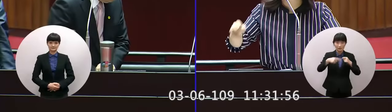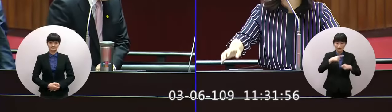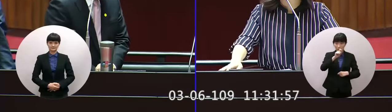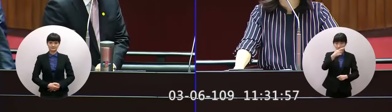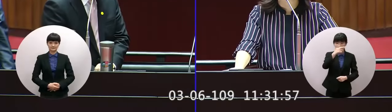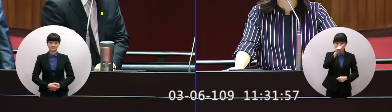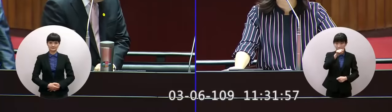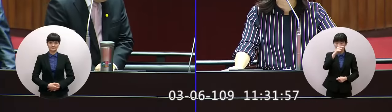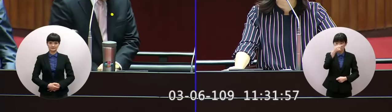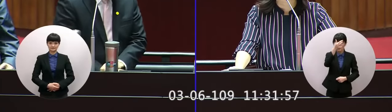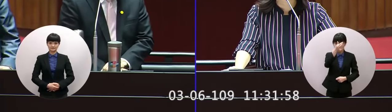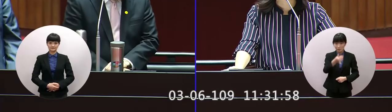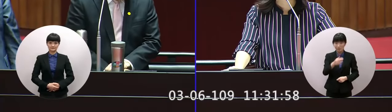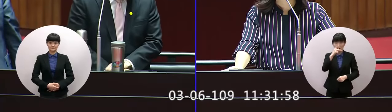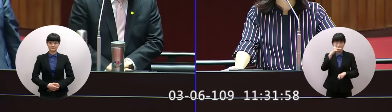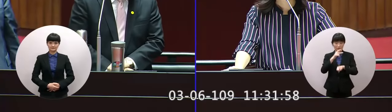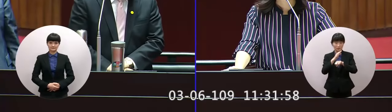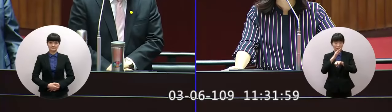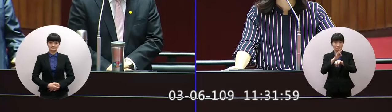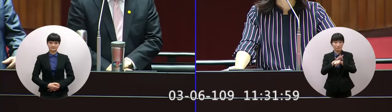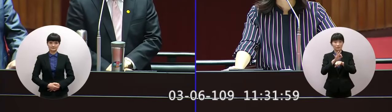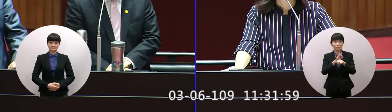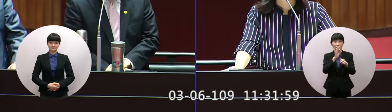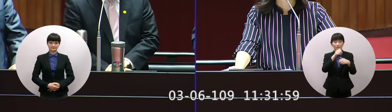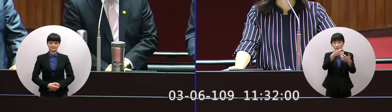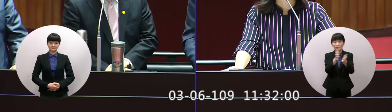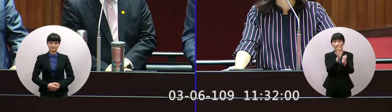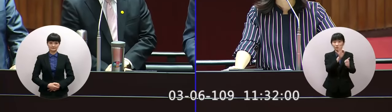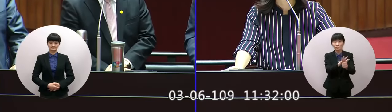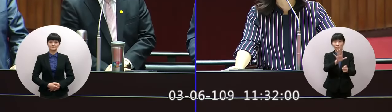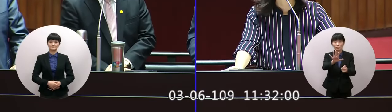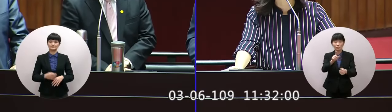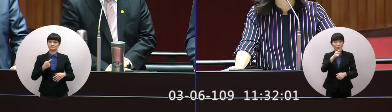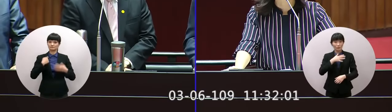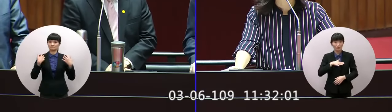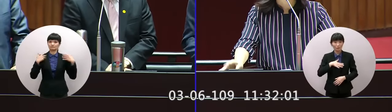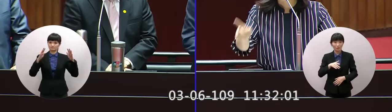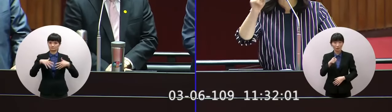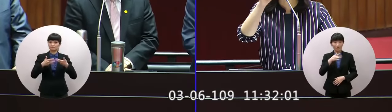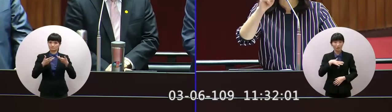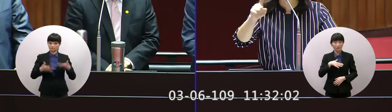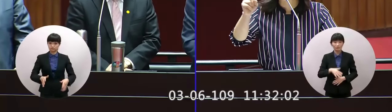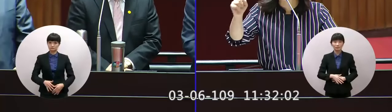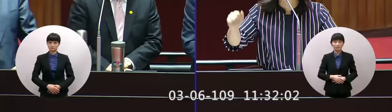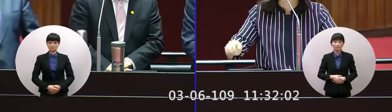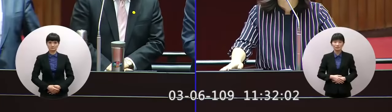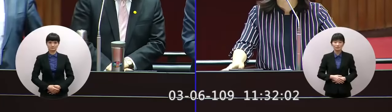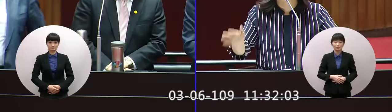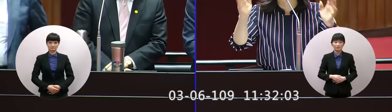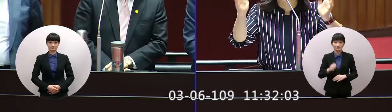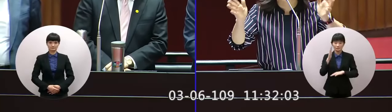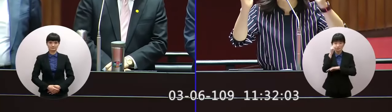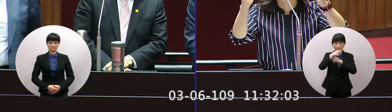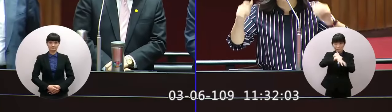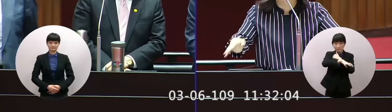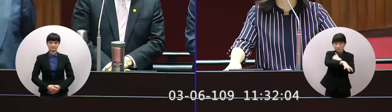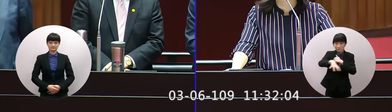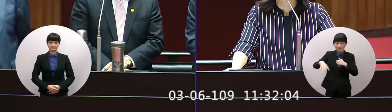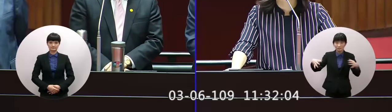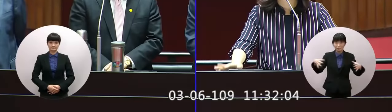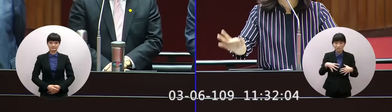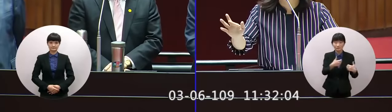在科技部的钱，您知道吗？ 我见我召集过、 你知道吗？它是一个跨部会署的一笔